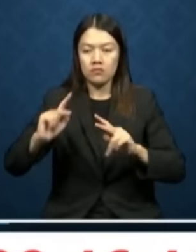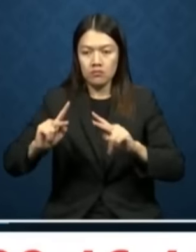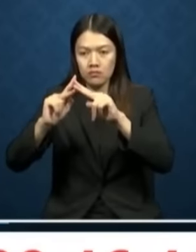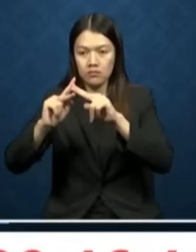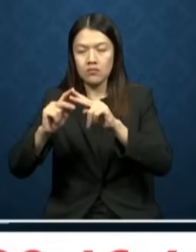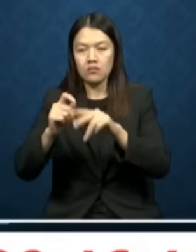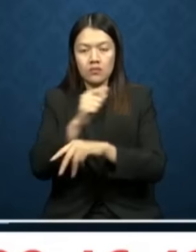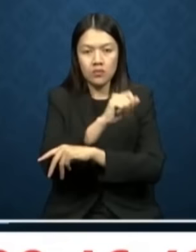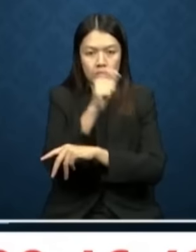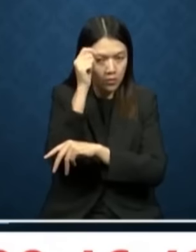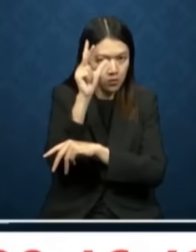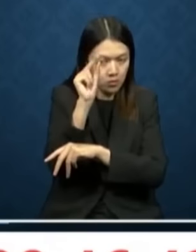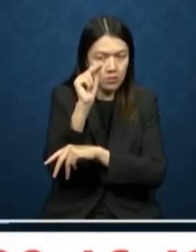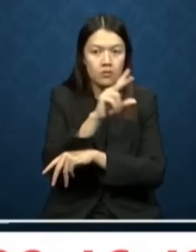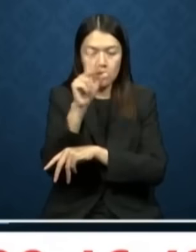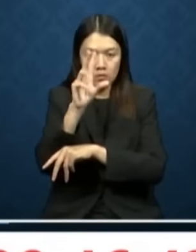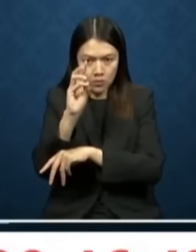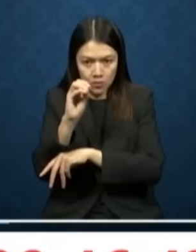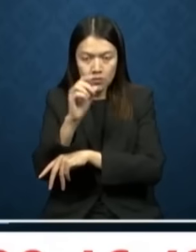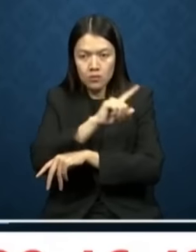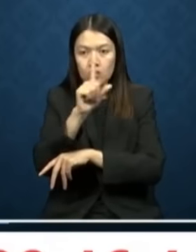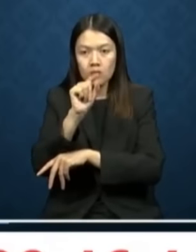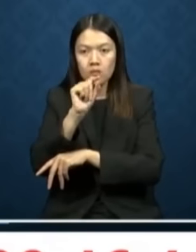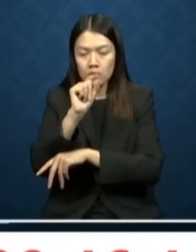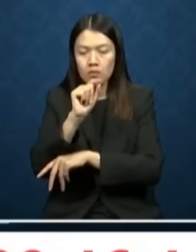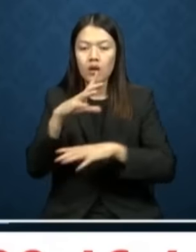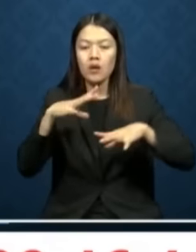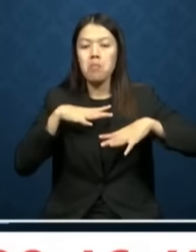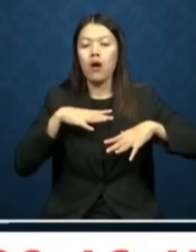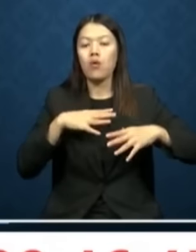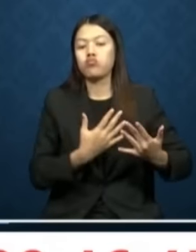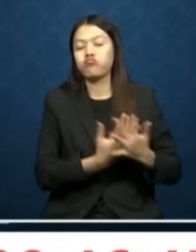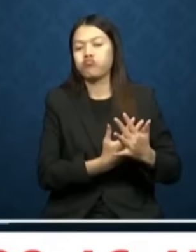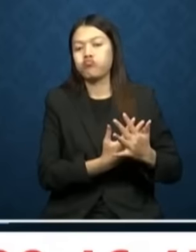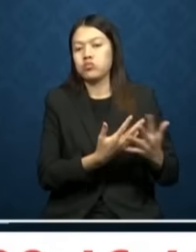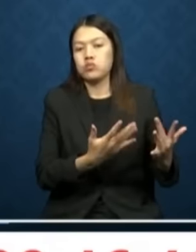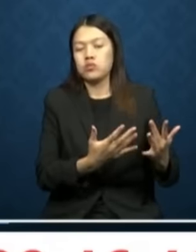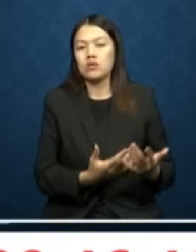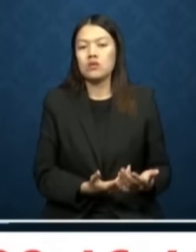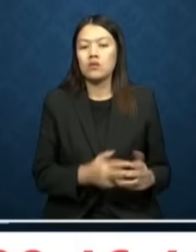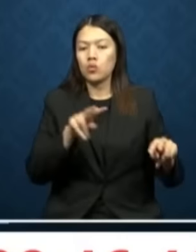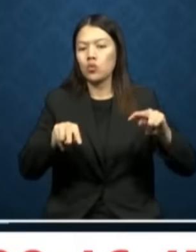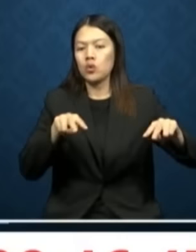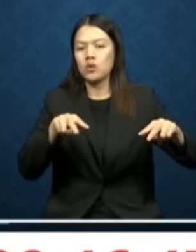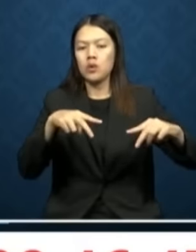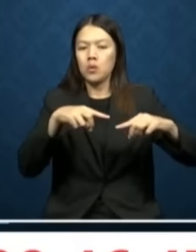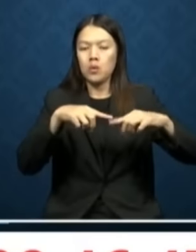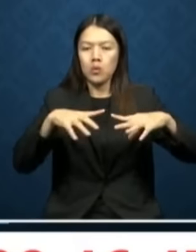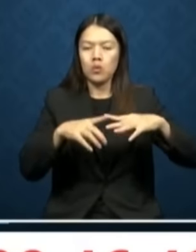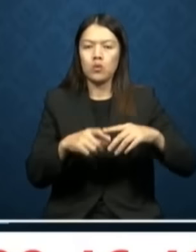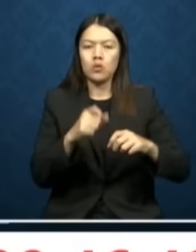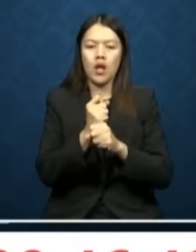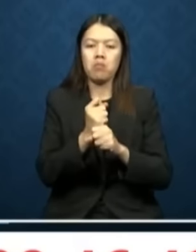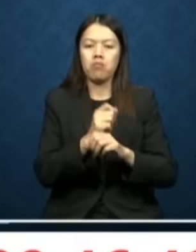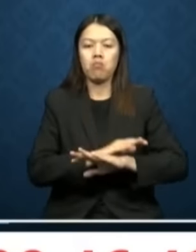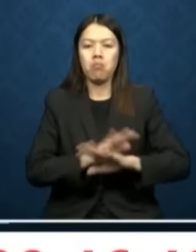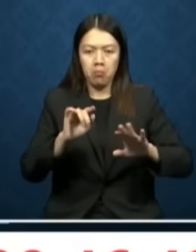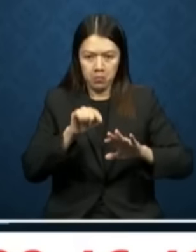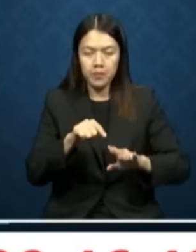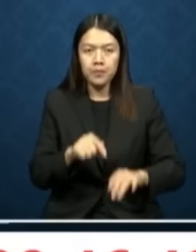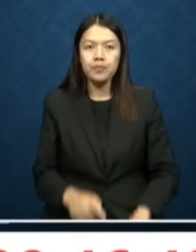60วันและ120วันรวมถึงคำสั่งพักโทษซึ่งเป็นคำสั่งทางปกครองมิชอบให้ดำเนินการเพิกถอน